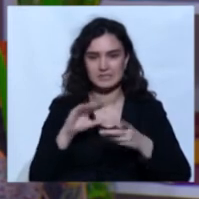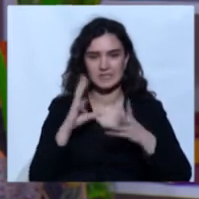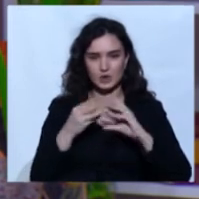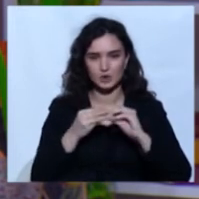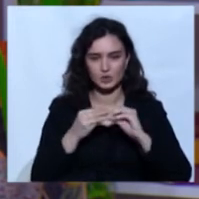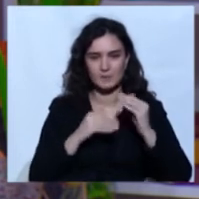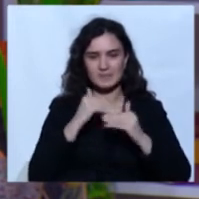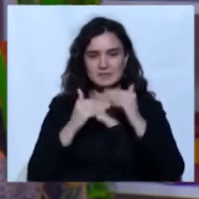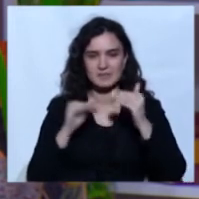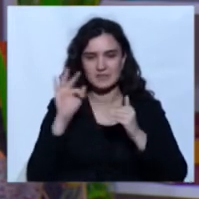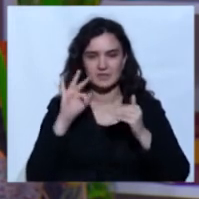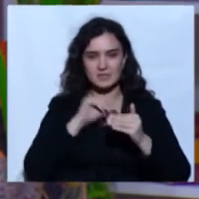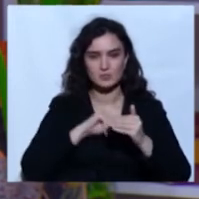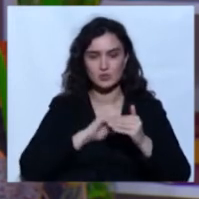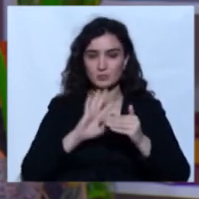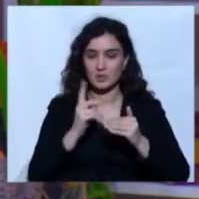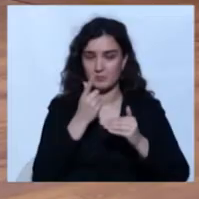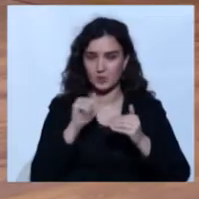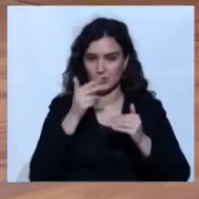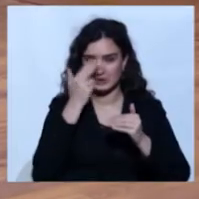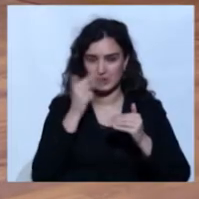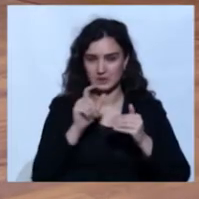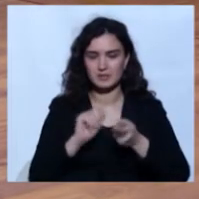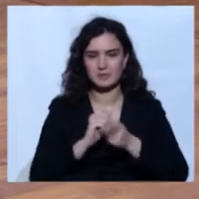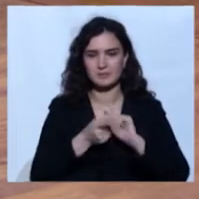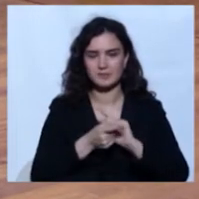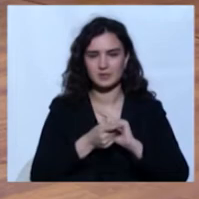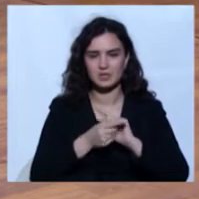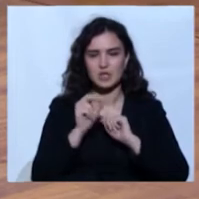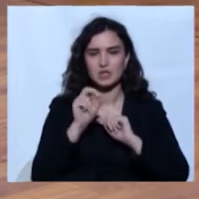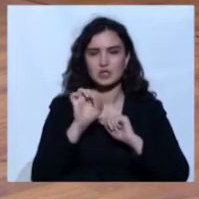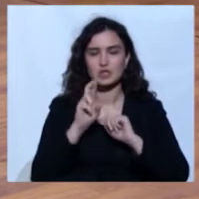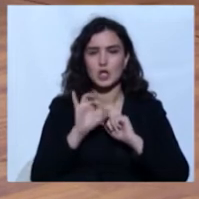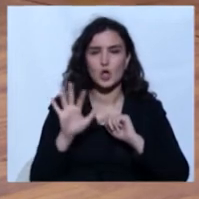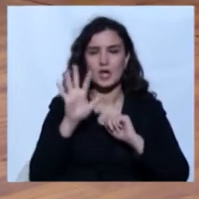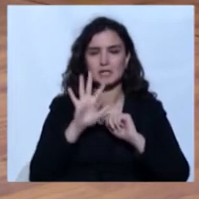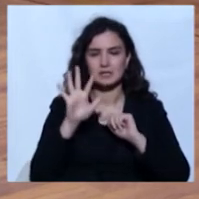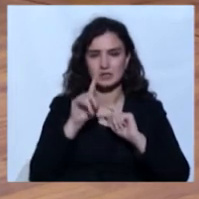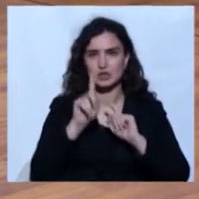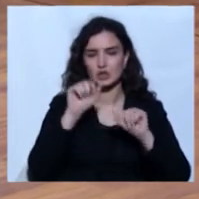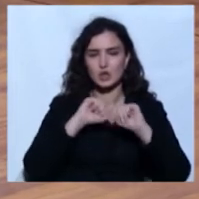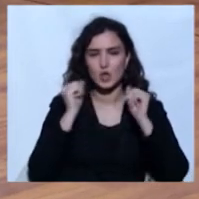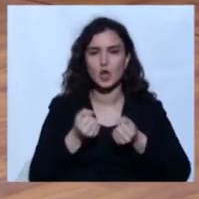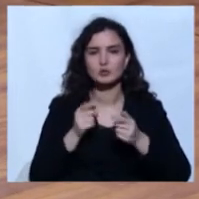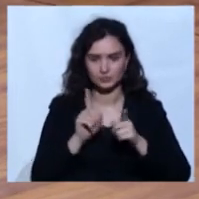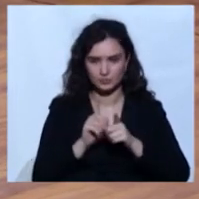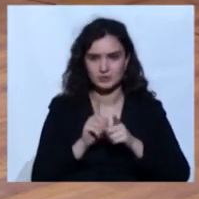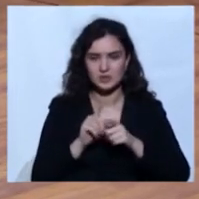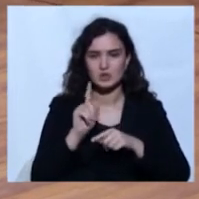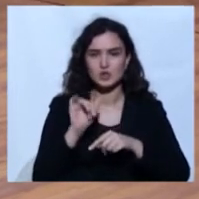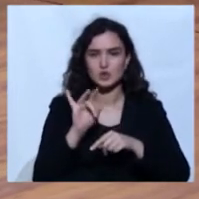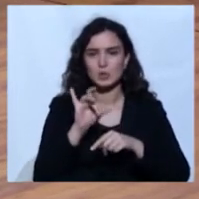საერთოდ პერსპექტივაზე მუშაობდნენ არამარტო იტალიელები, არამედ ჩრდილოეთის რენესანსის ოსტატები, და მათ შორის იყო ალბრეხტ